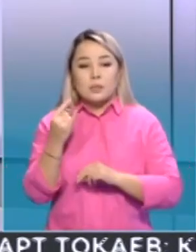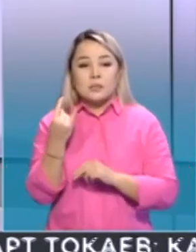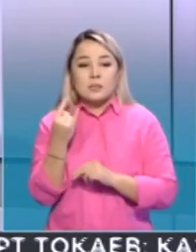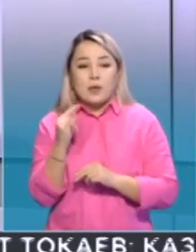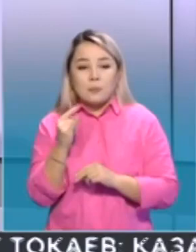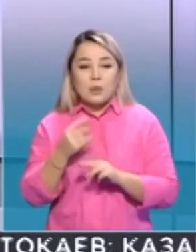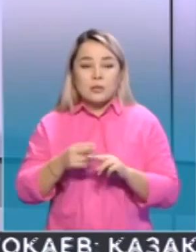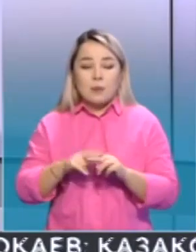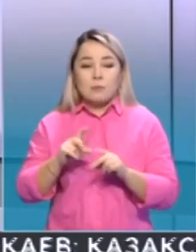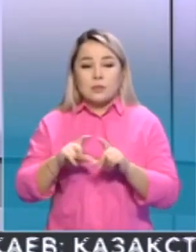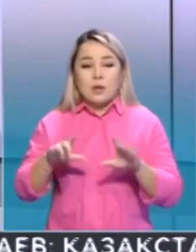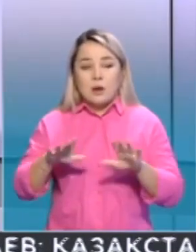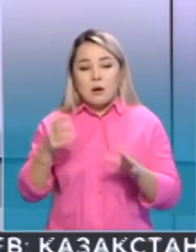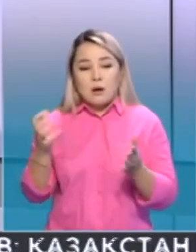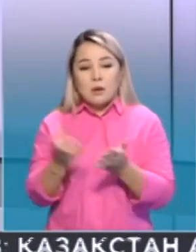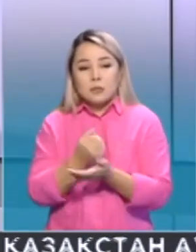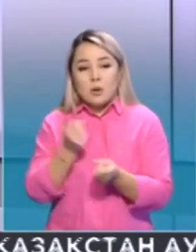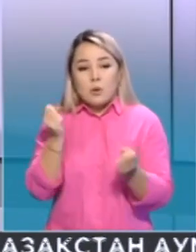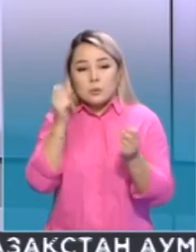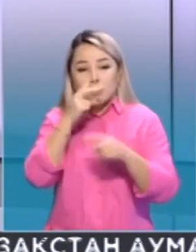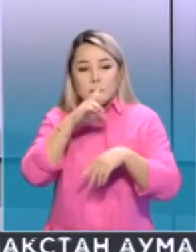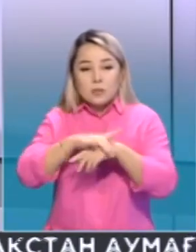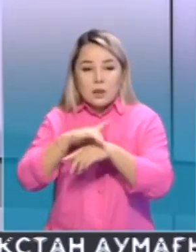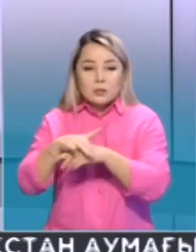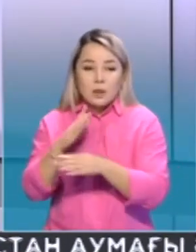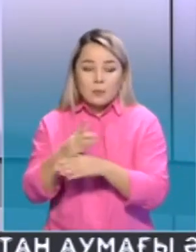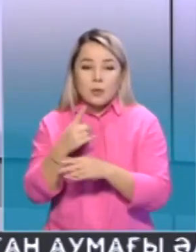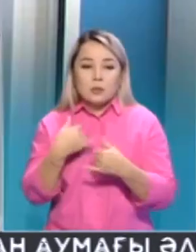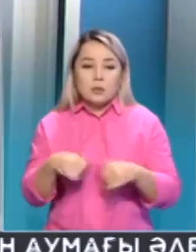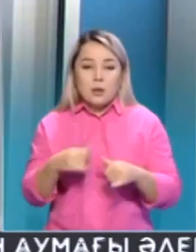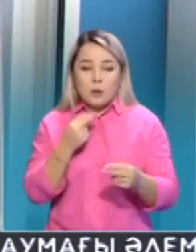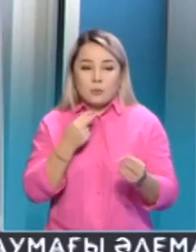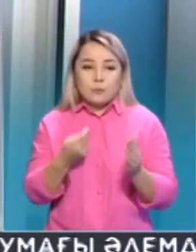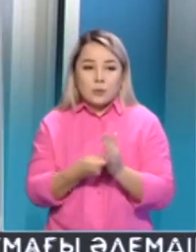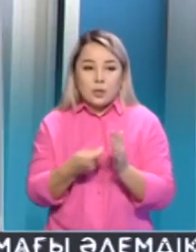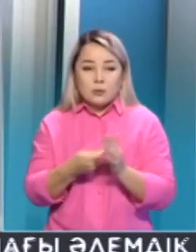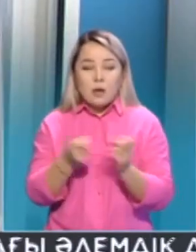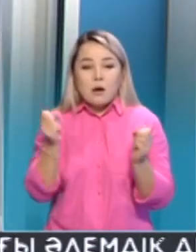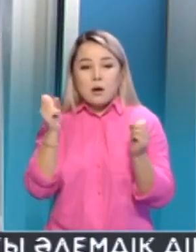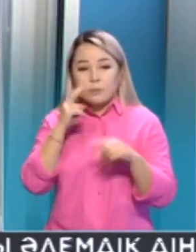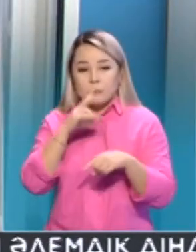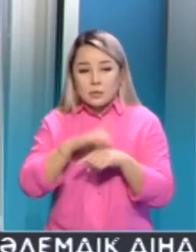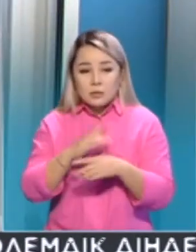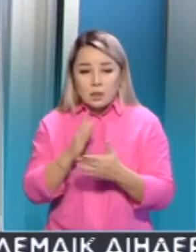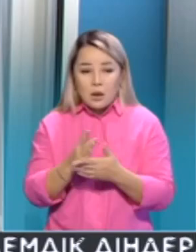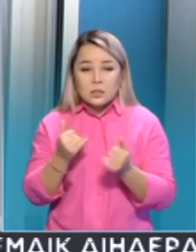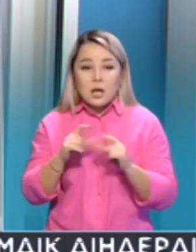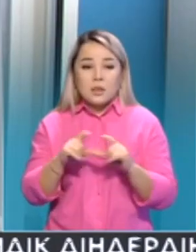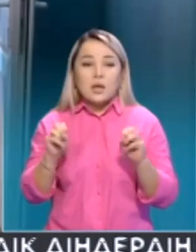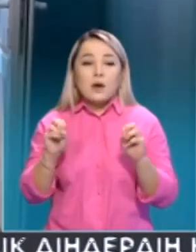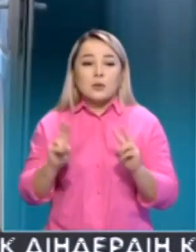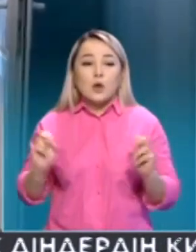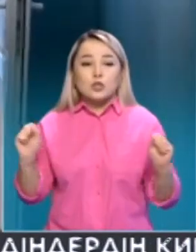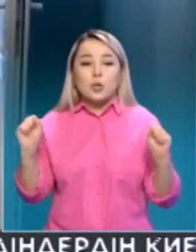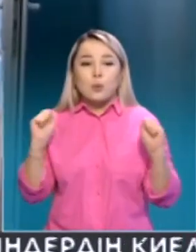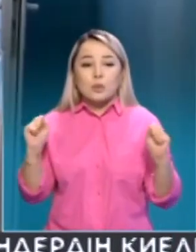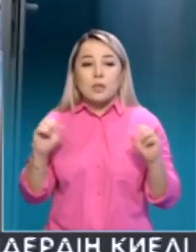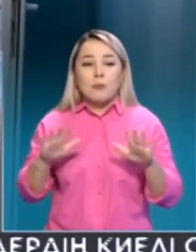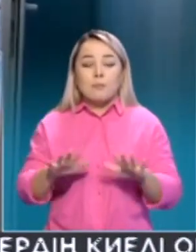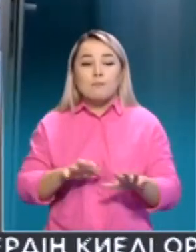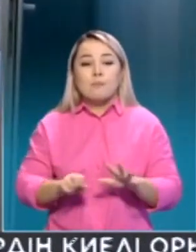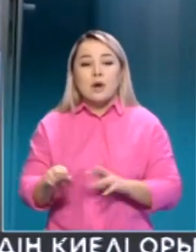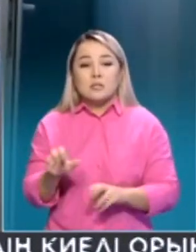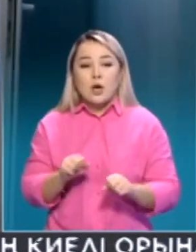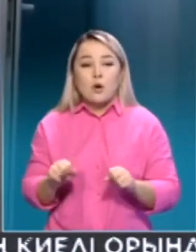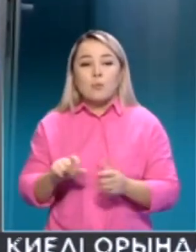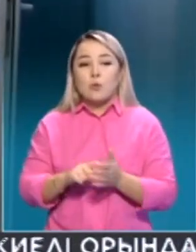бір ғимаратта орналасқанын анықтаған. Олардың бір асханадан тамақтанып келгенінде белгілі болды. Мекеменің арнайы спорт залы мен массаж